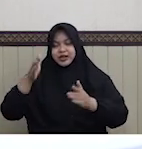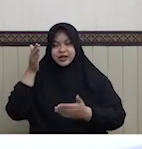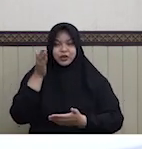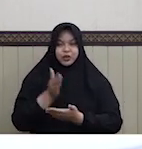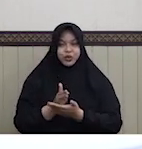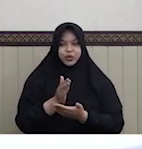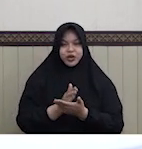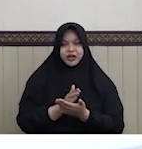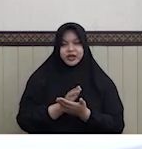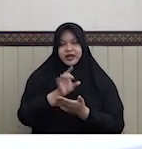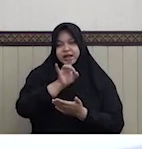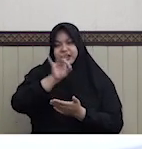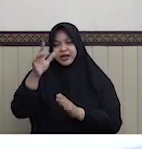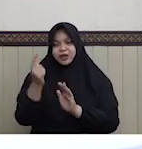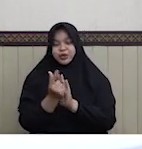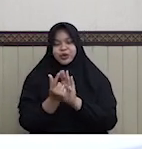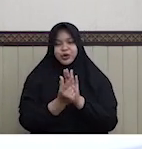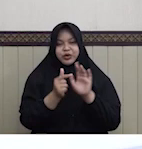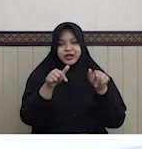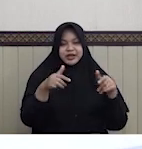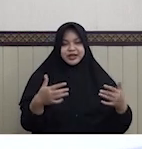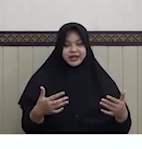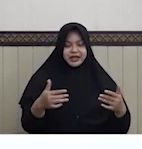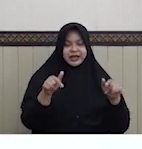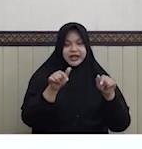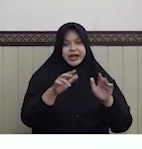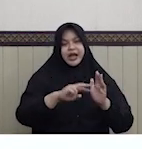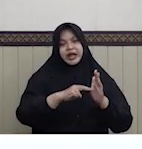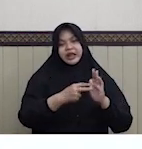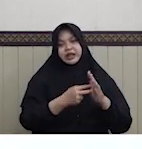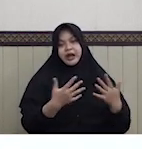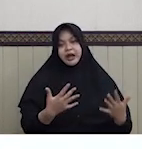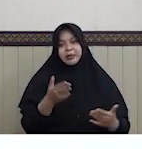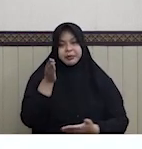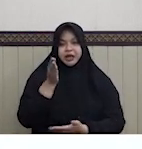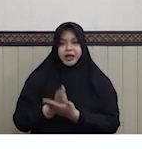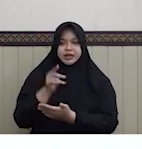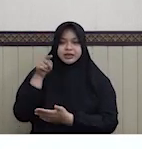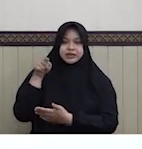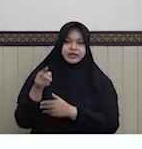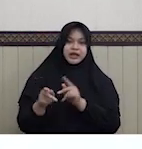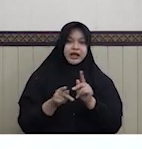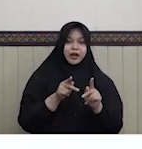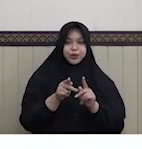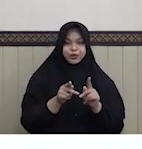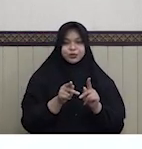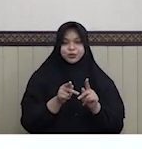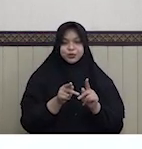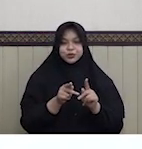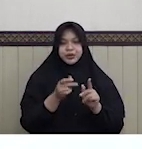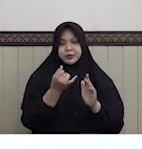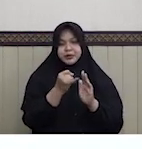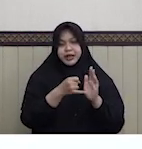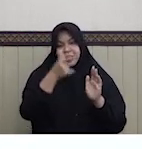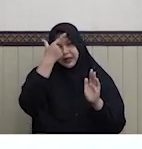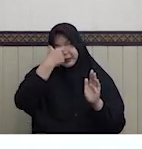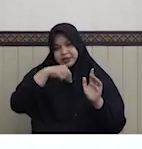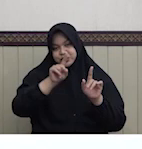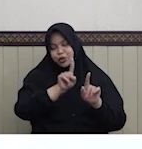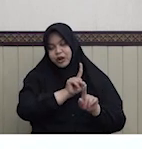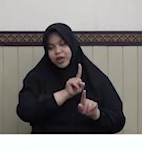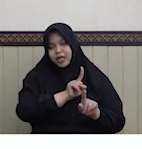ditentukan lain dalam undang-undang ini nah ini artinya penegasan disini bahwa penilaian